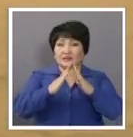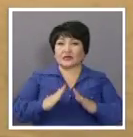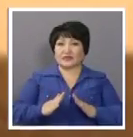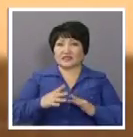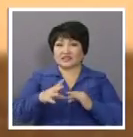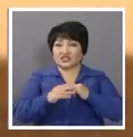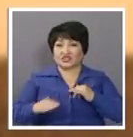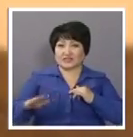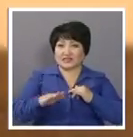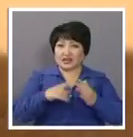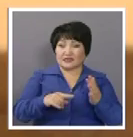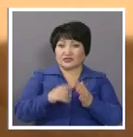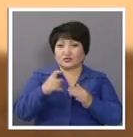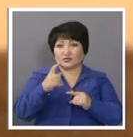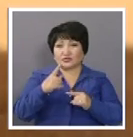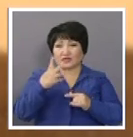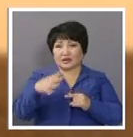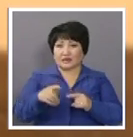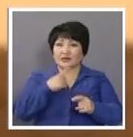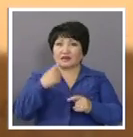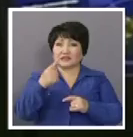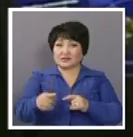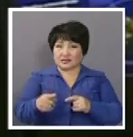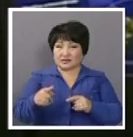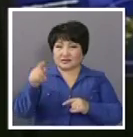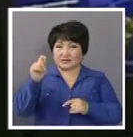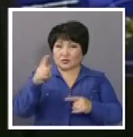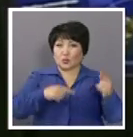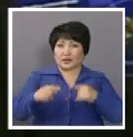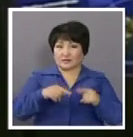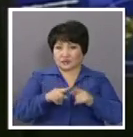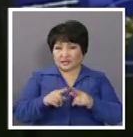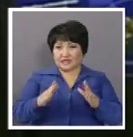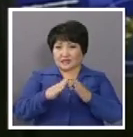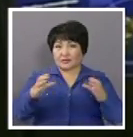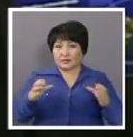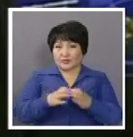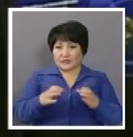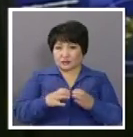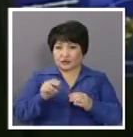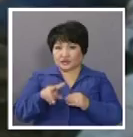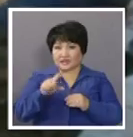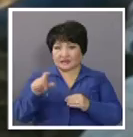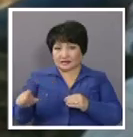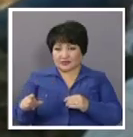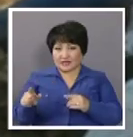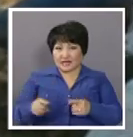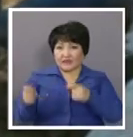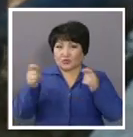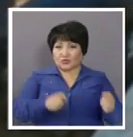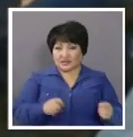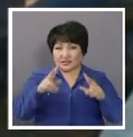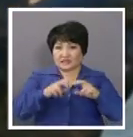148 шақырым қашықтықта қонды. Аппарат қонған жерге экипаж мүшелерін капсуладан эвакуациялайтын іздеу құтқару